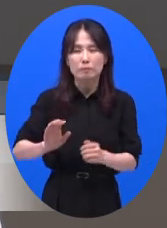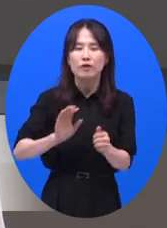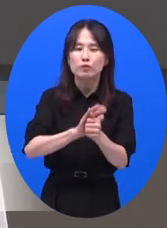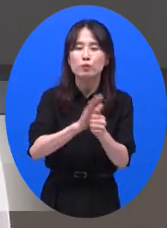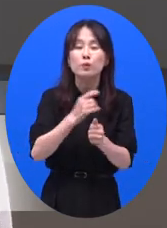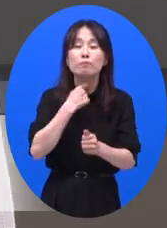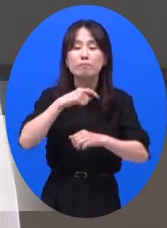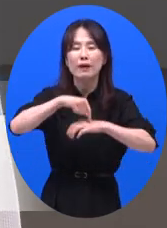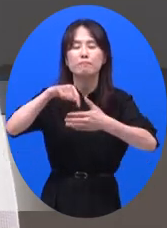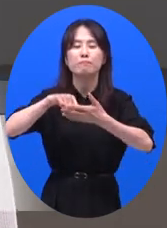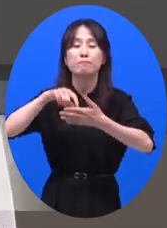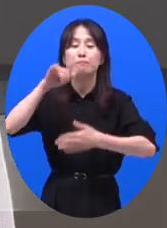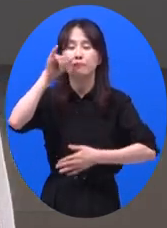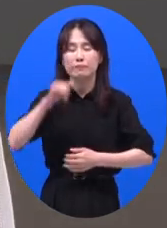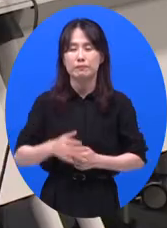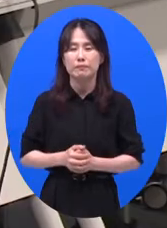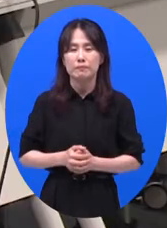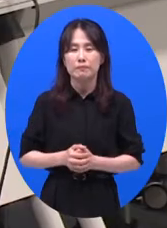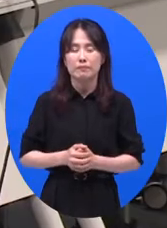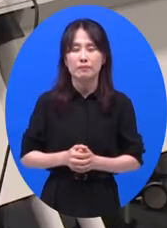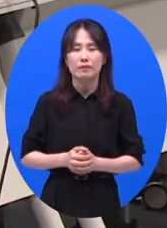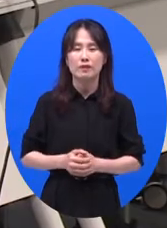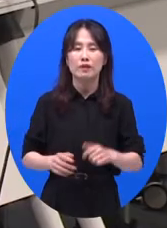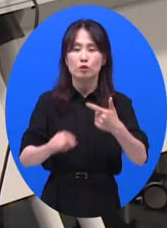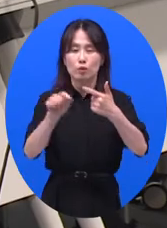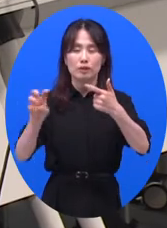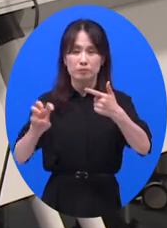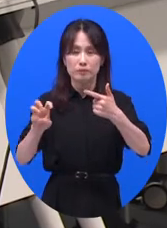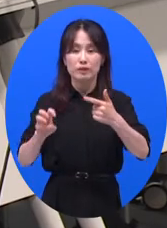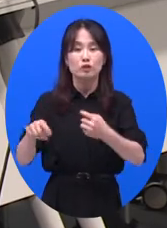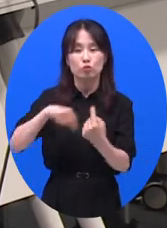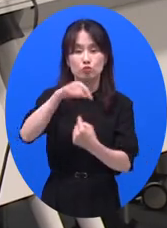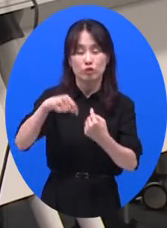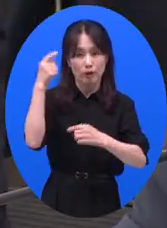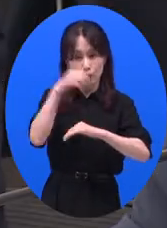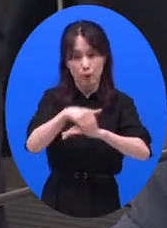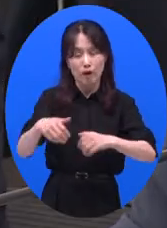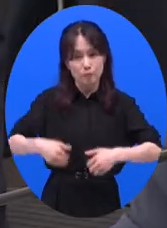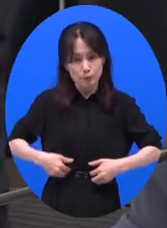부족하나마 보태고자 하는 마음이 있습니다. 인수위는 오는 30일까지 운영할